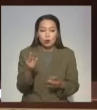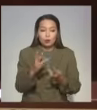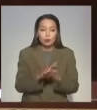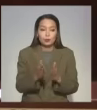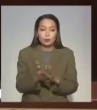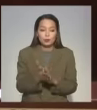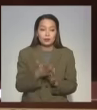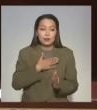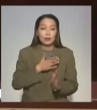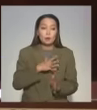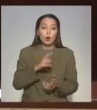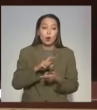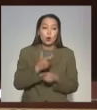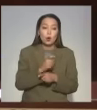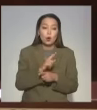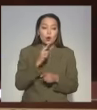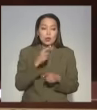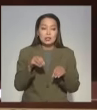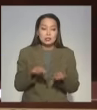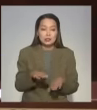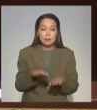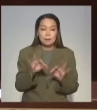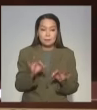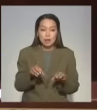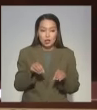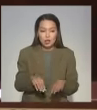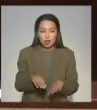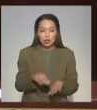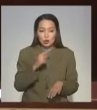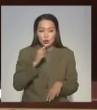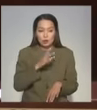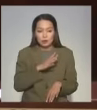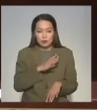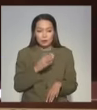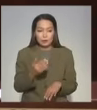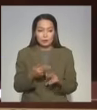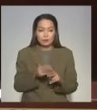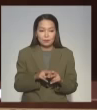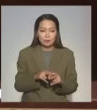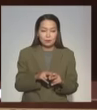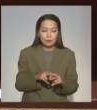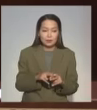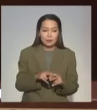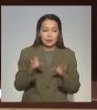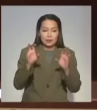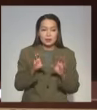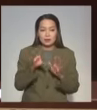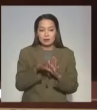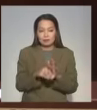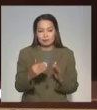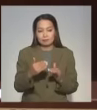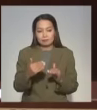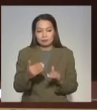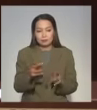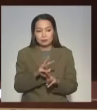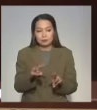очень сложно принять правильное решение. У нас была даже опция, мы хотели этот закон вернуть.